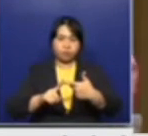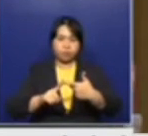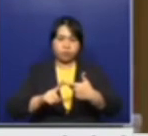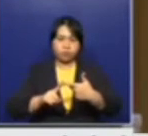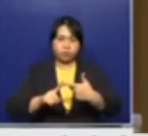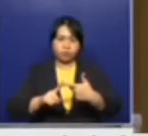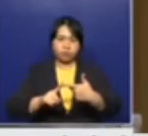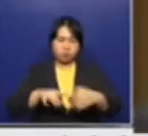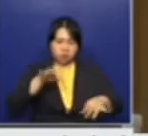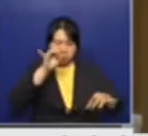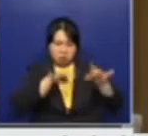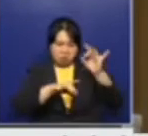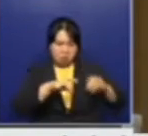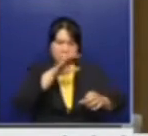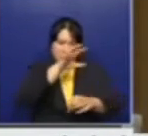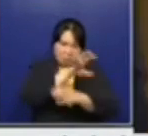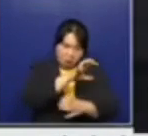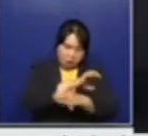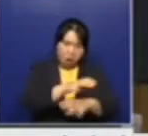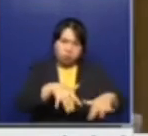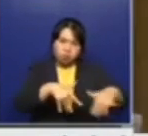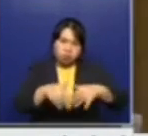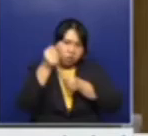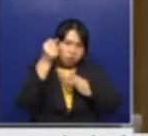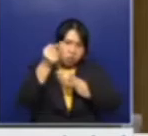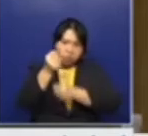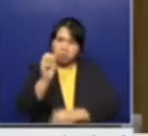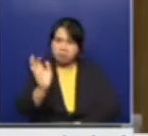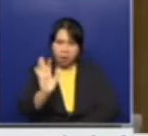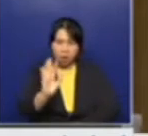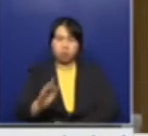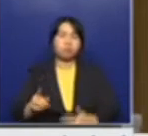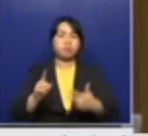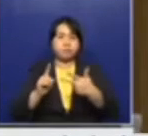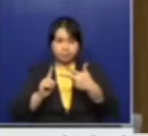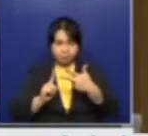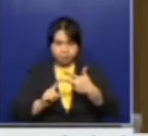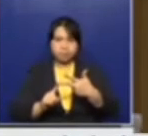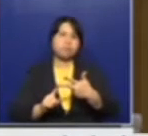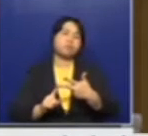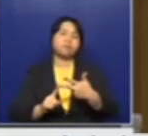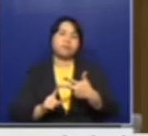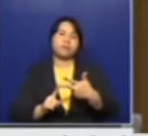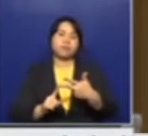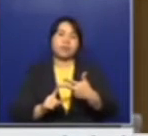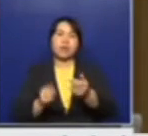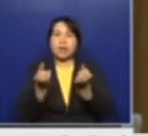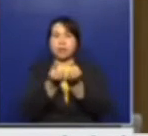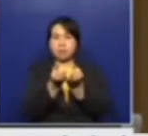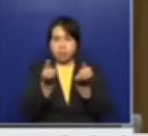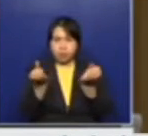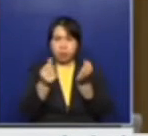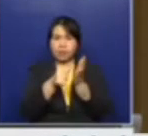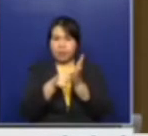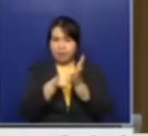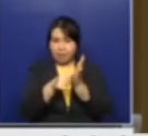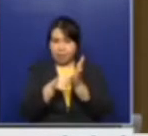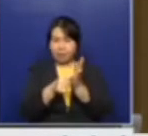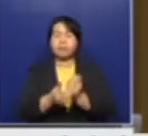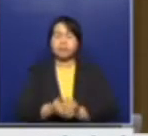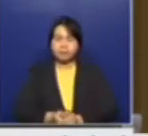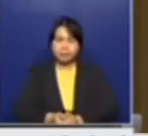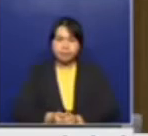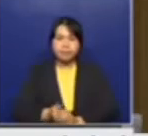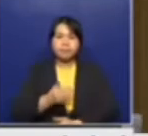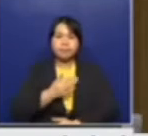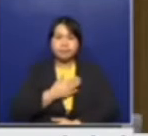ำร้ายประชาชนผู้มาชุมนุมข้อเรียกร้องที่สามให้มีการแก้ไขรัฐธรรมนูญโดยส่วนตัว